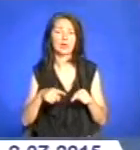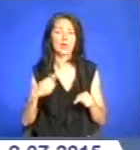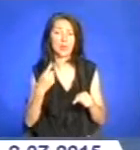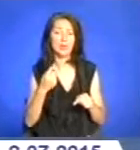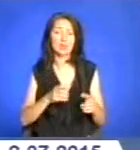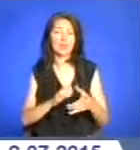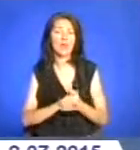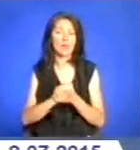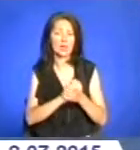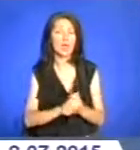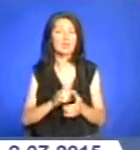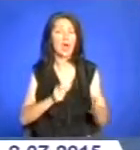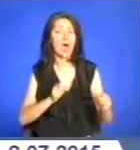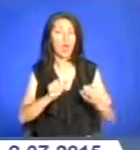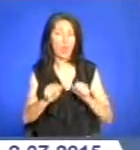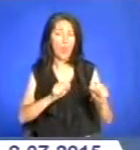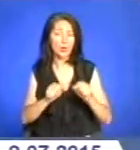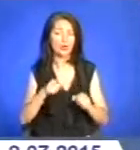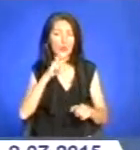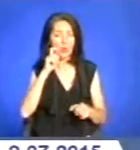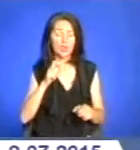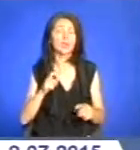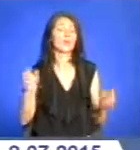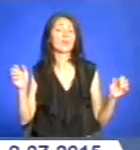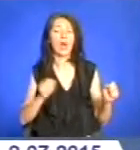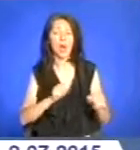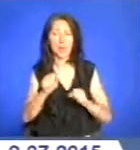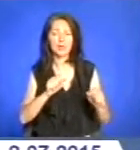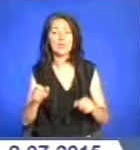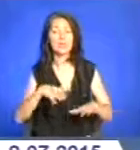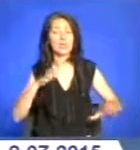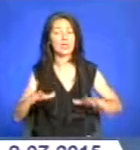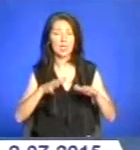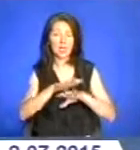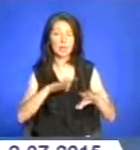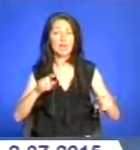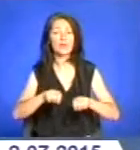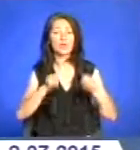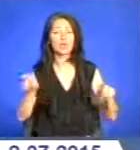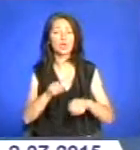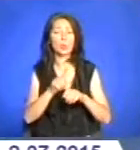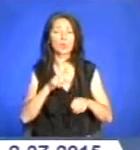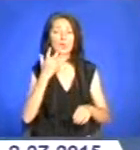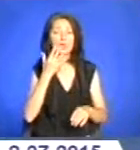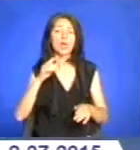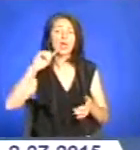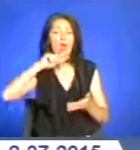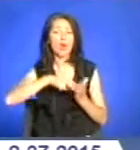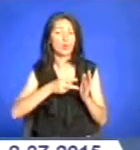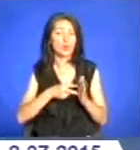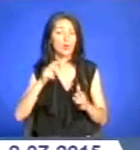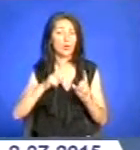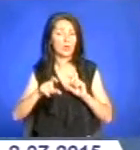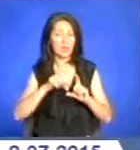України. Боксерські і тренажерні зали відкрили у Тернопільському національному економічному університеті. Це місце для